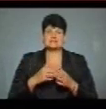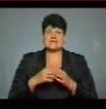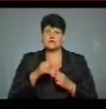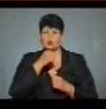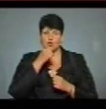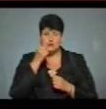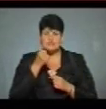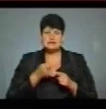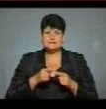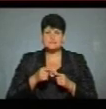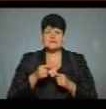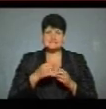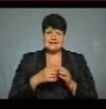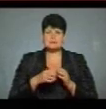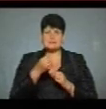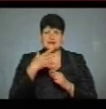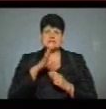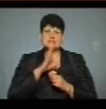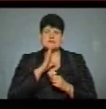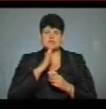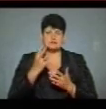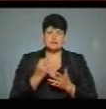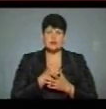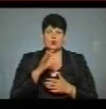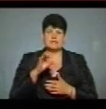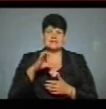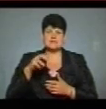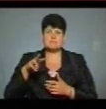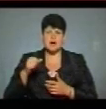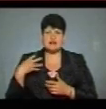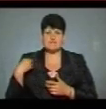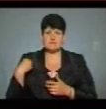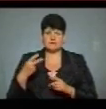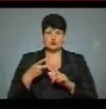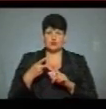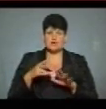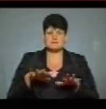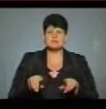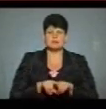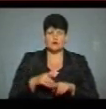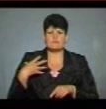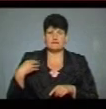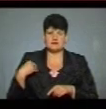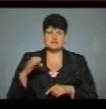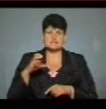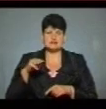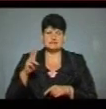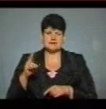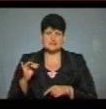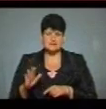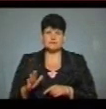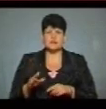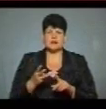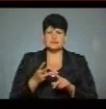дорослих. Серед 15 дівчат перемогу здобула Олена Смага зі Львова, друге місце теж у львів'янки Олени Стецьків і третє місце